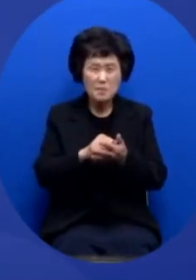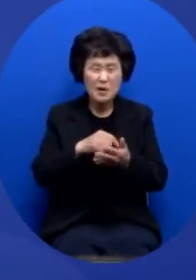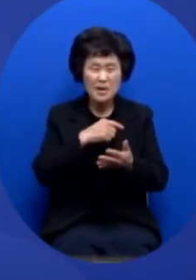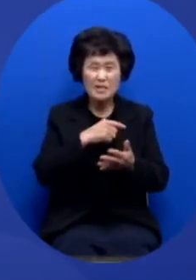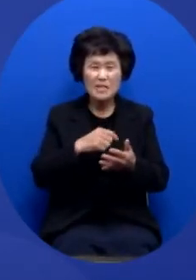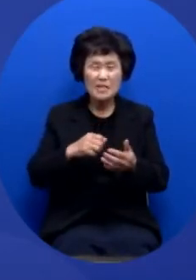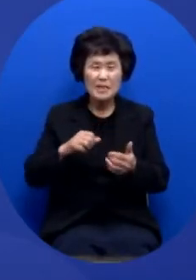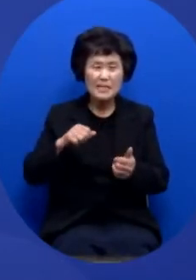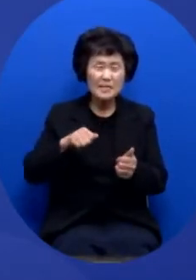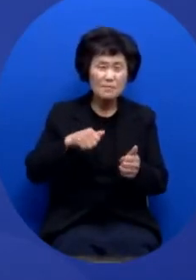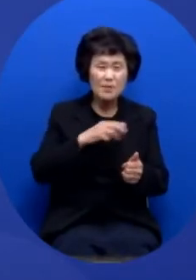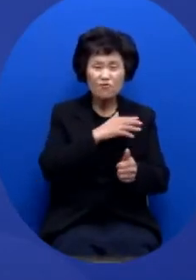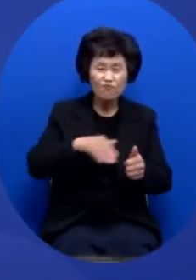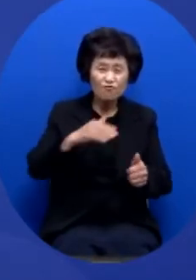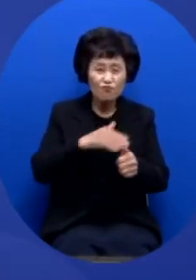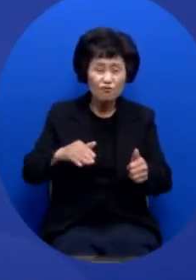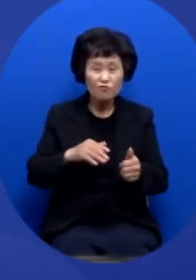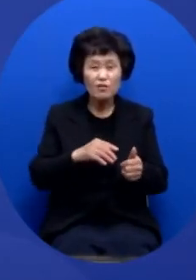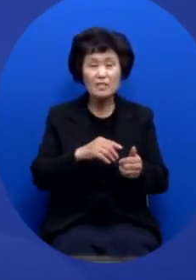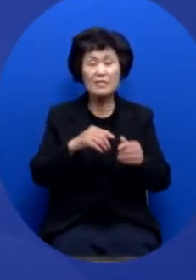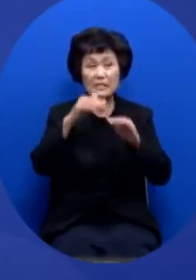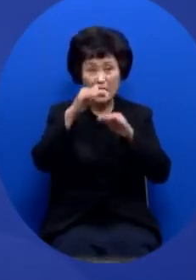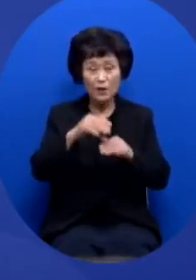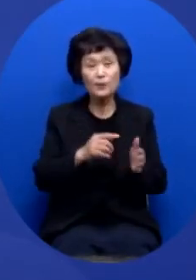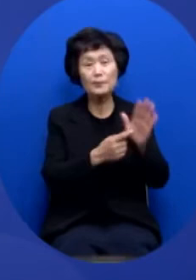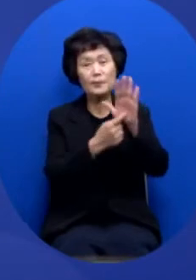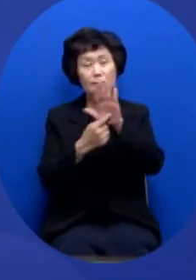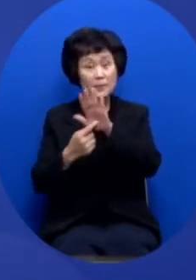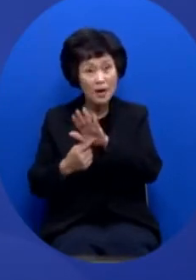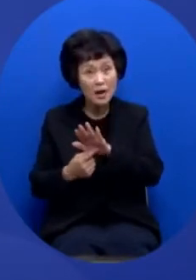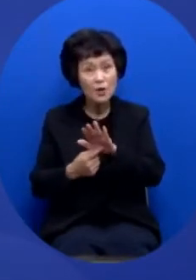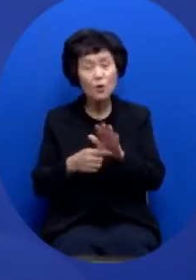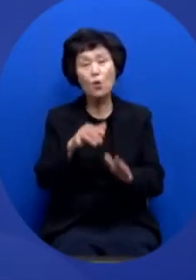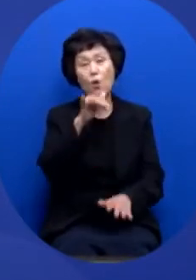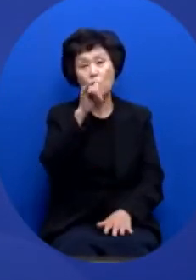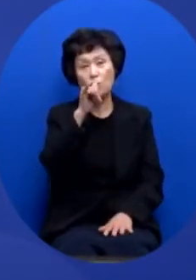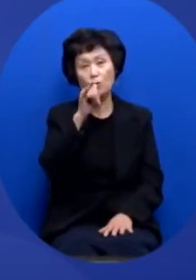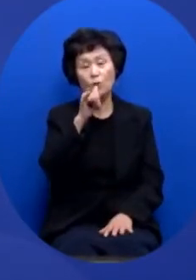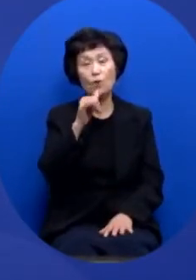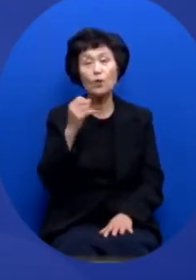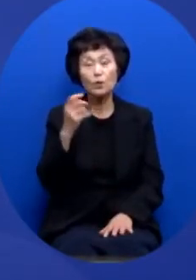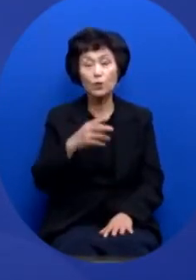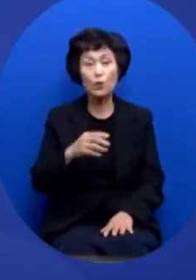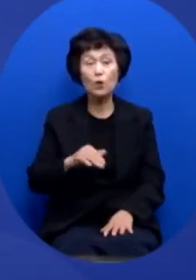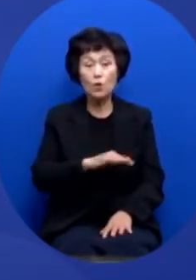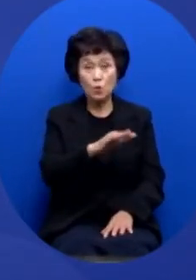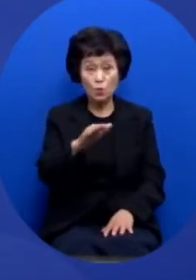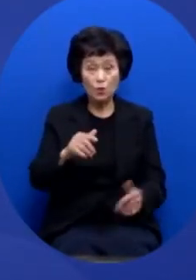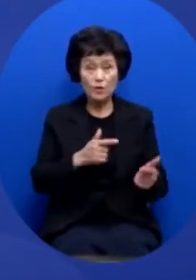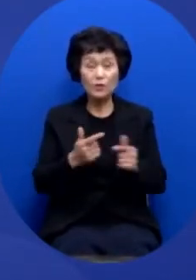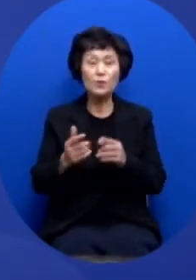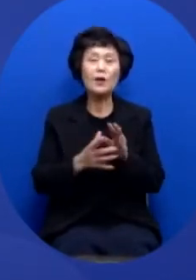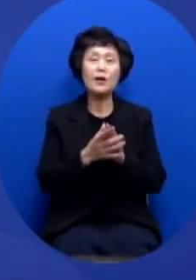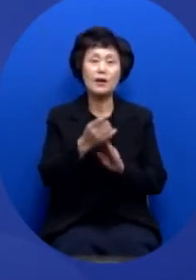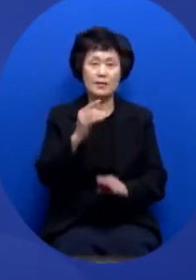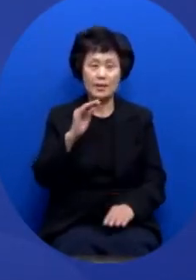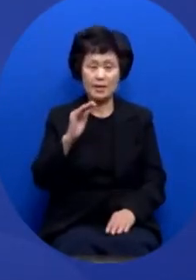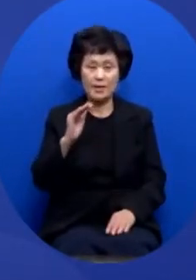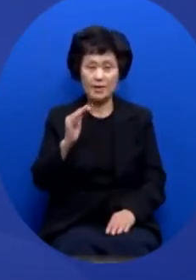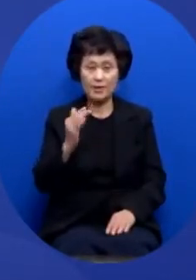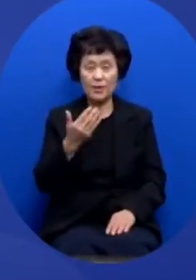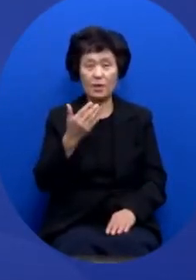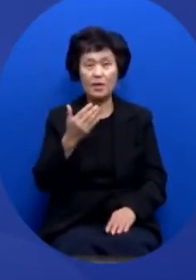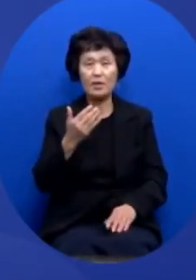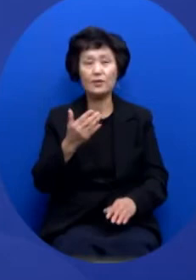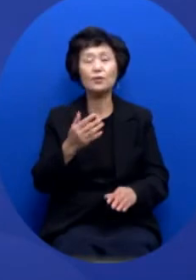그래서 이제 그런 것들 그들의 어떤 이제 우리 민족과 동포와 이렇게 하나가 됐던 모습들 이런 것들을 근대